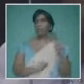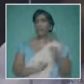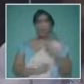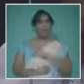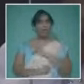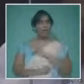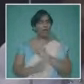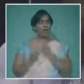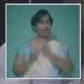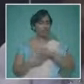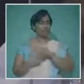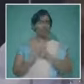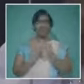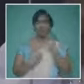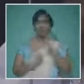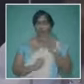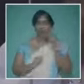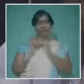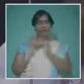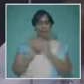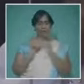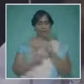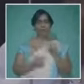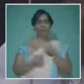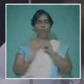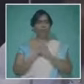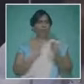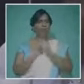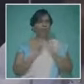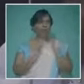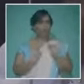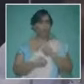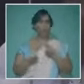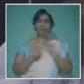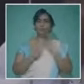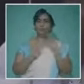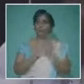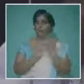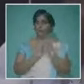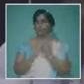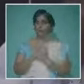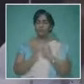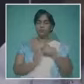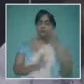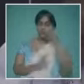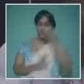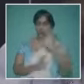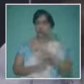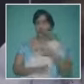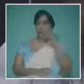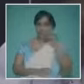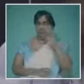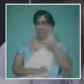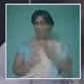ලාභයට පරිවර්තනය කර ගැනීමට හැකි ආයතන ගැන අනුගමනය කරන්නට තිබෙන ප්‍රතිපත්ති දිහා අපි බලන්නට ඕනේ. හැම බලලා